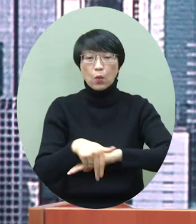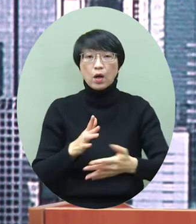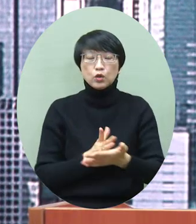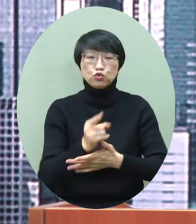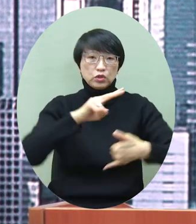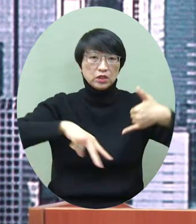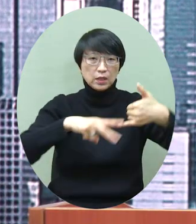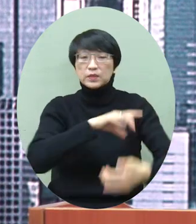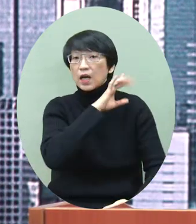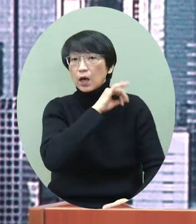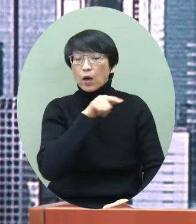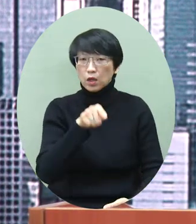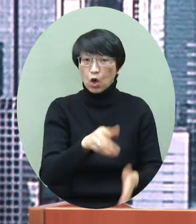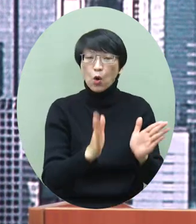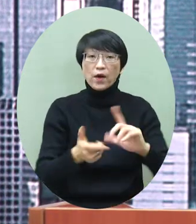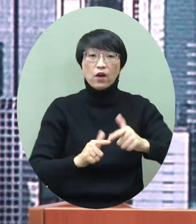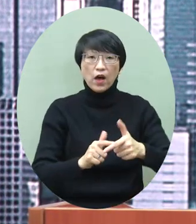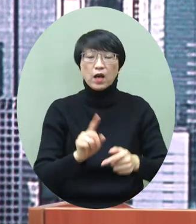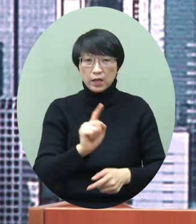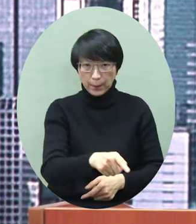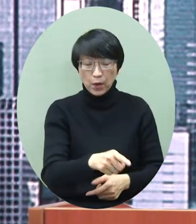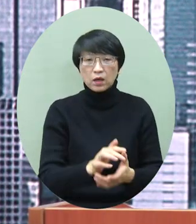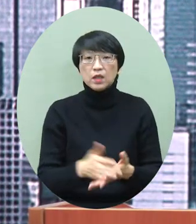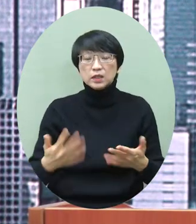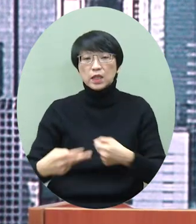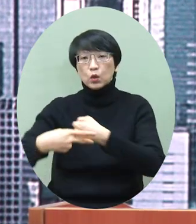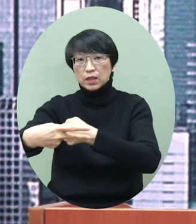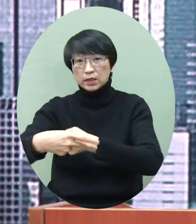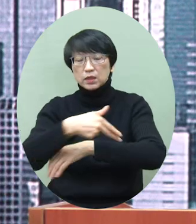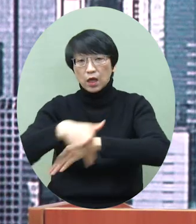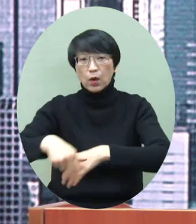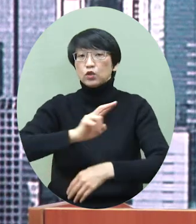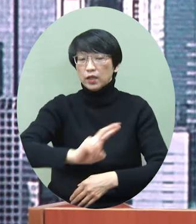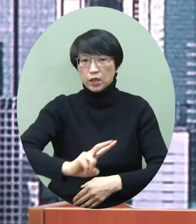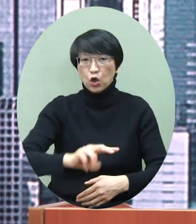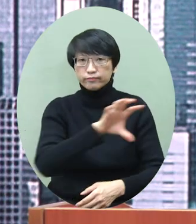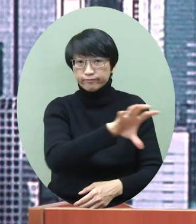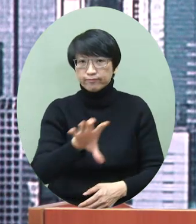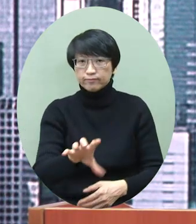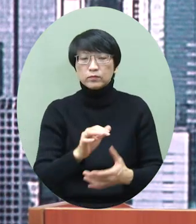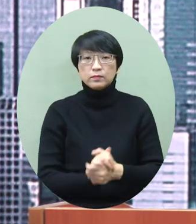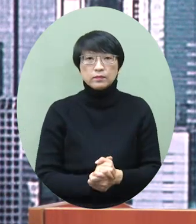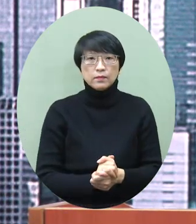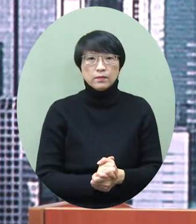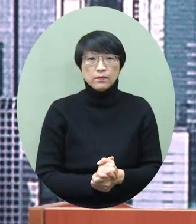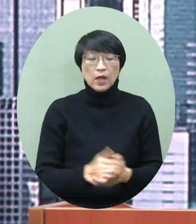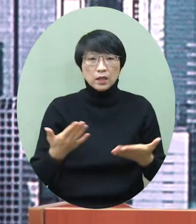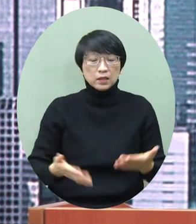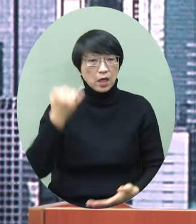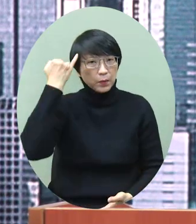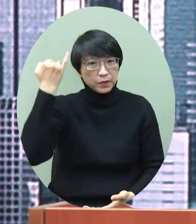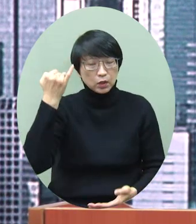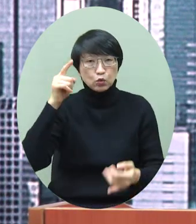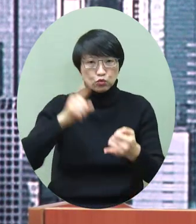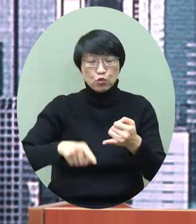檢疫酒店計劃咧係咁樣安排。第二輪咧，我哋都係沿用呢一個方法。咁現時嚟講咧，我哋係未能夠可以掌握到究竟最